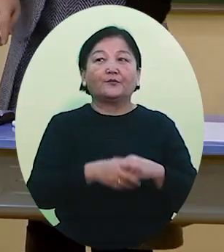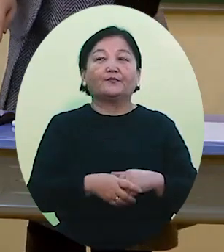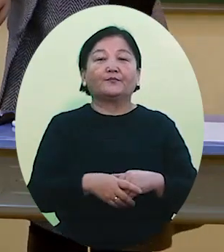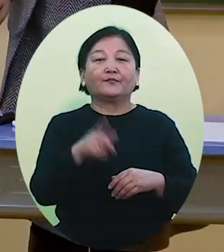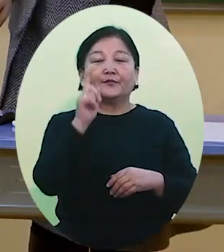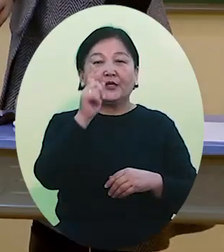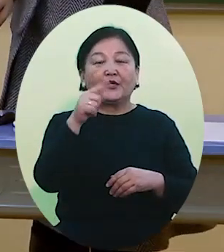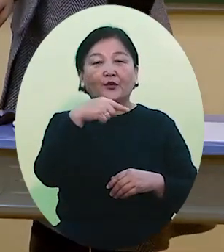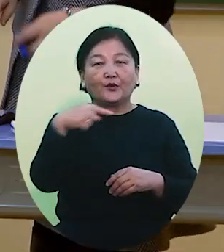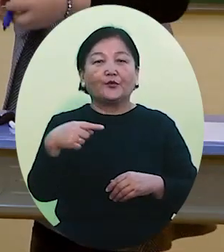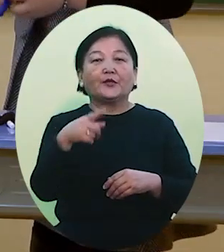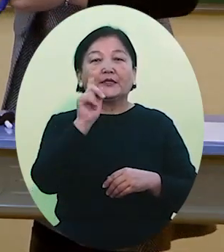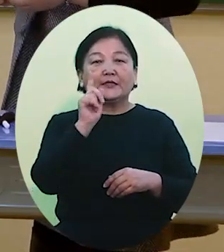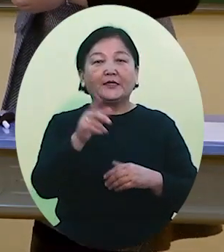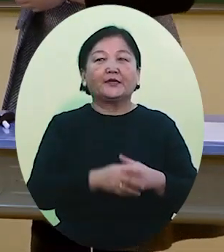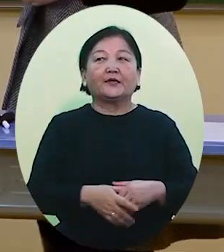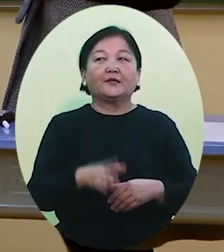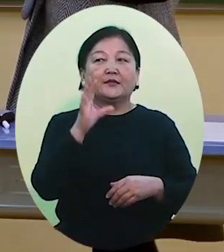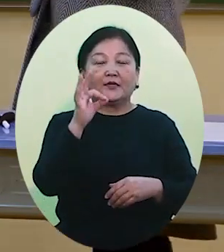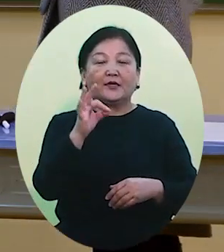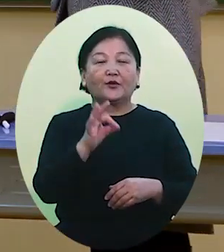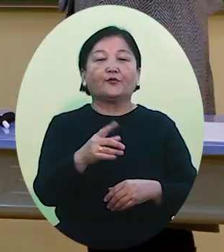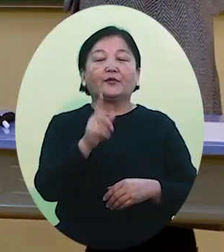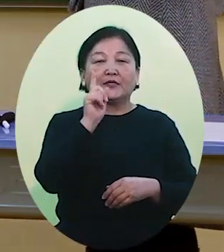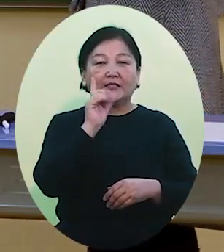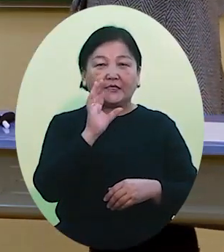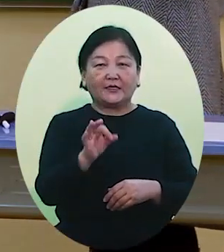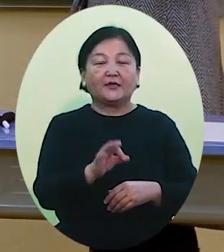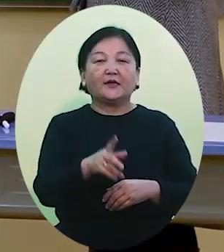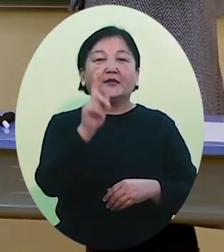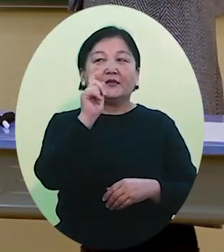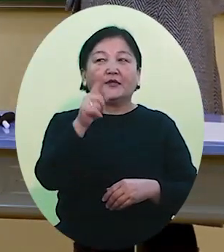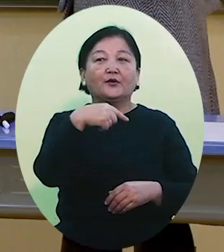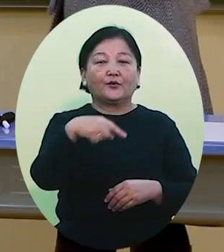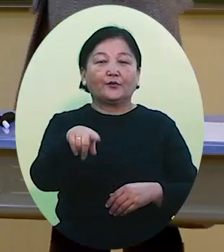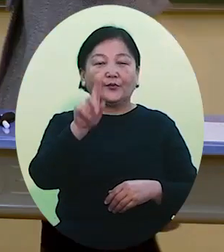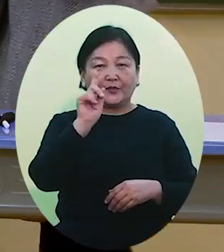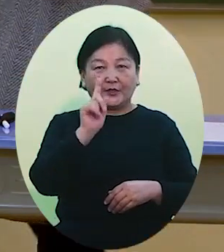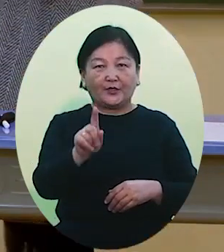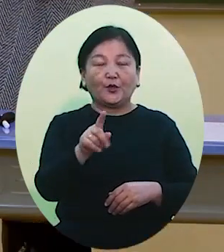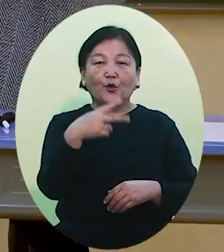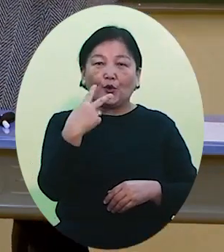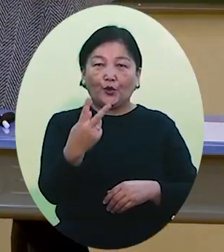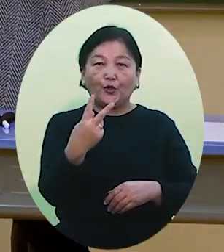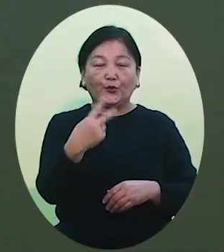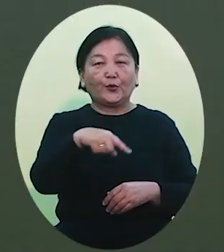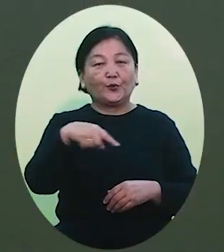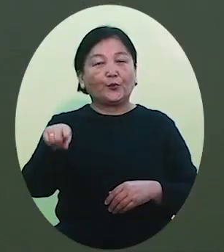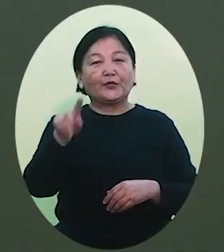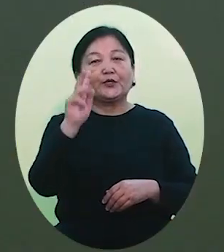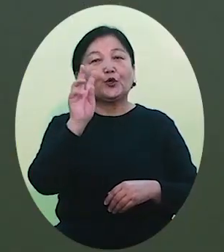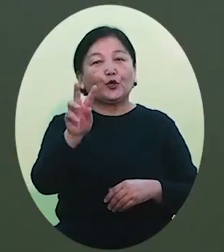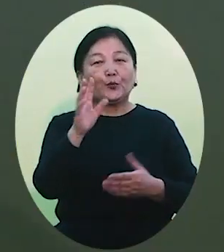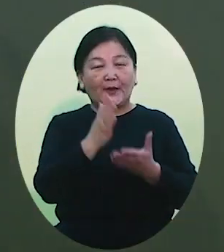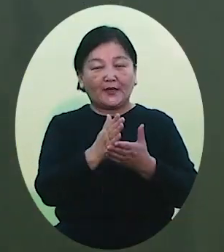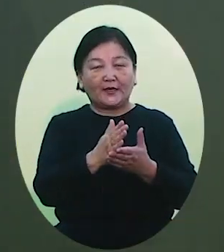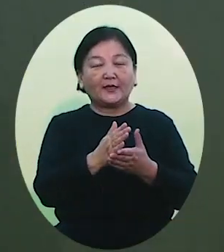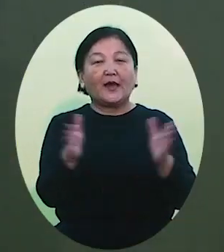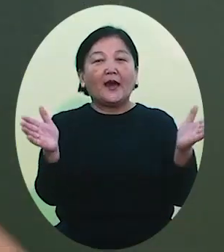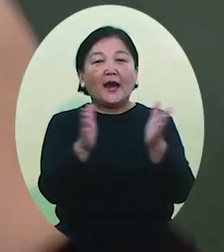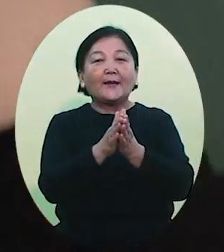1-ийг орлуулахад 1, 2-ыг орлуулахад 2. За, зэрэг тэмдэглээд явъя. За хүүхдүүдээ та